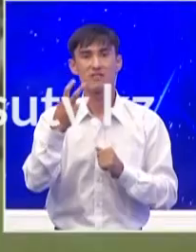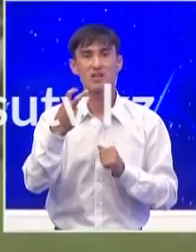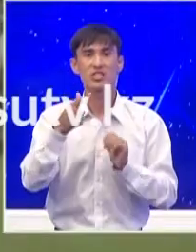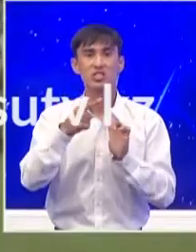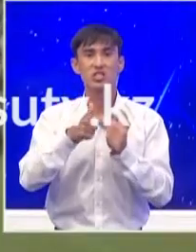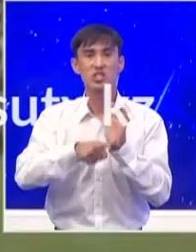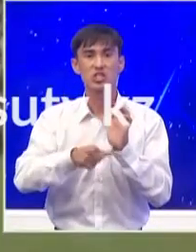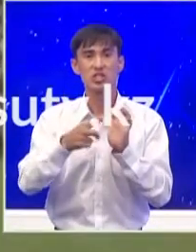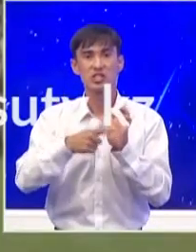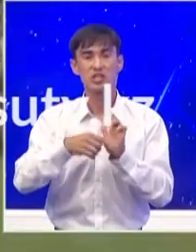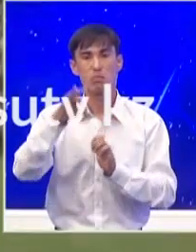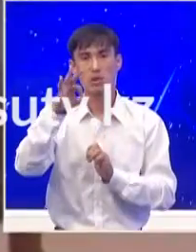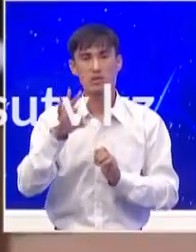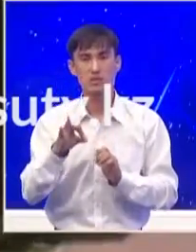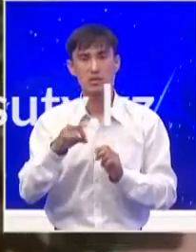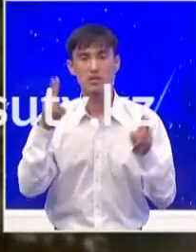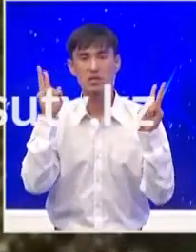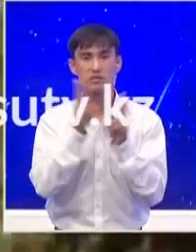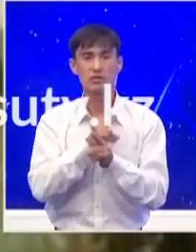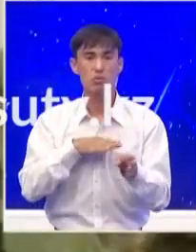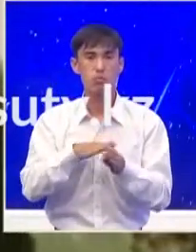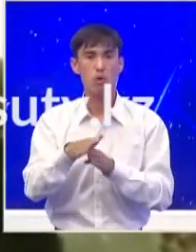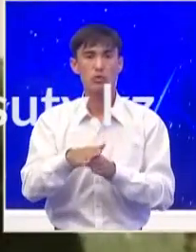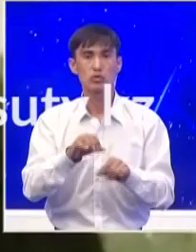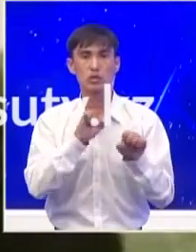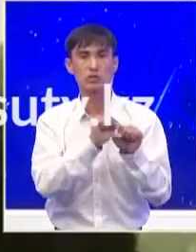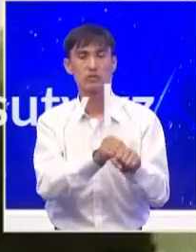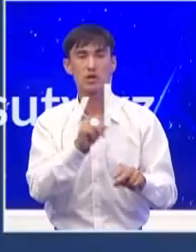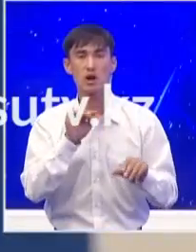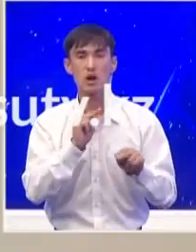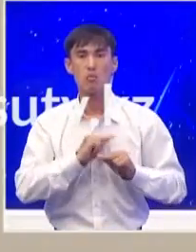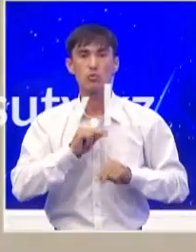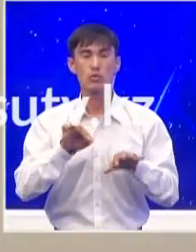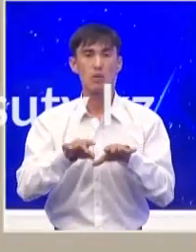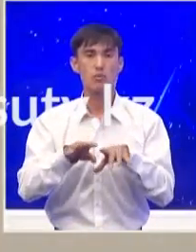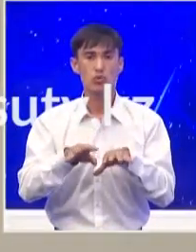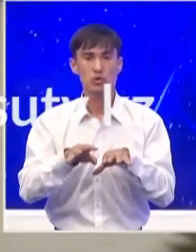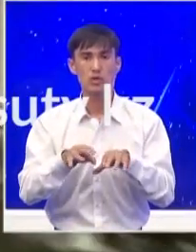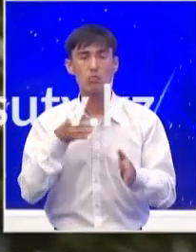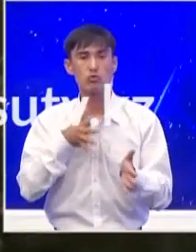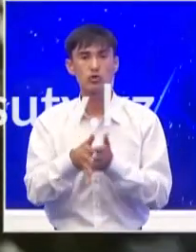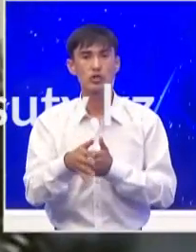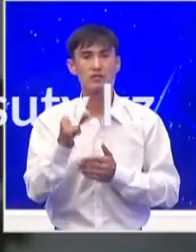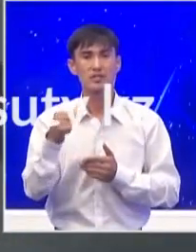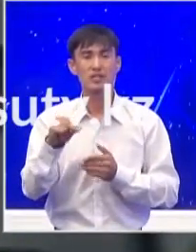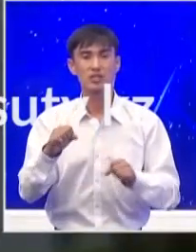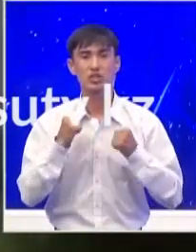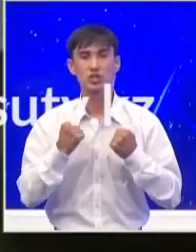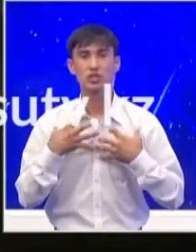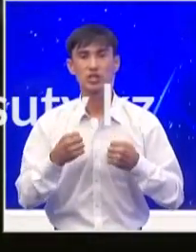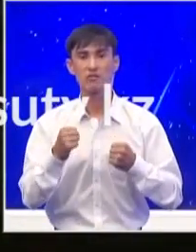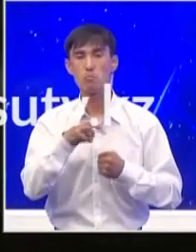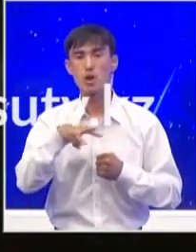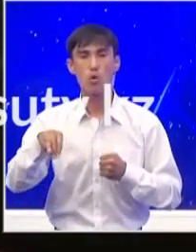шестьдесят семь процентов неизвестные полностью парализовали работу компьютеров уже ждут раба охранению чехи оценивается в